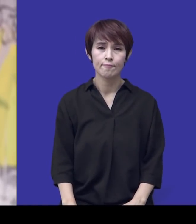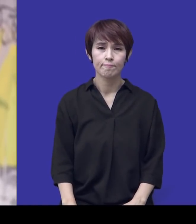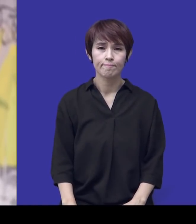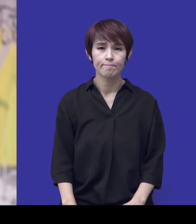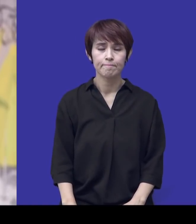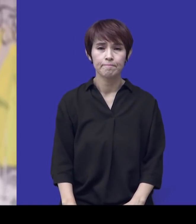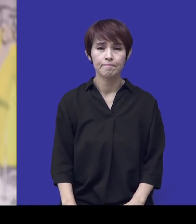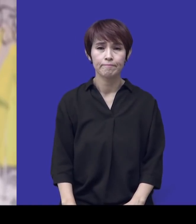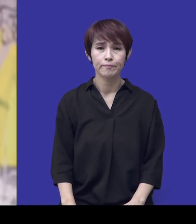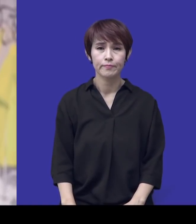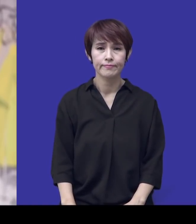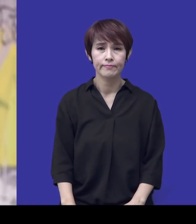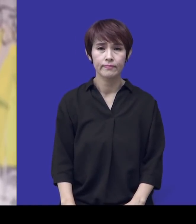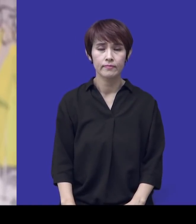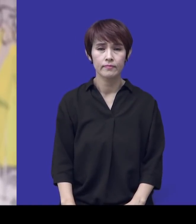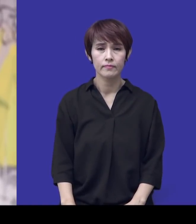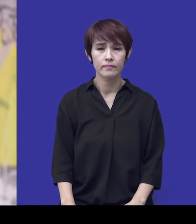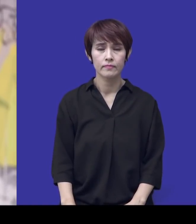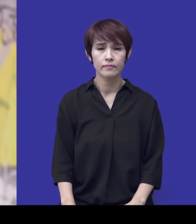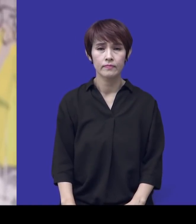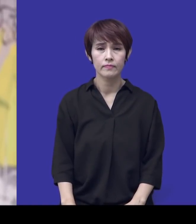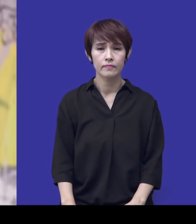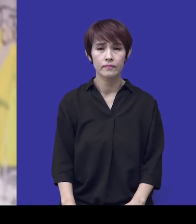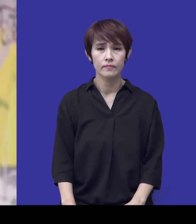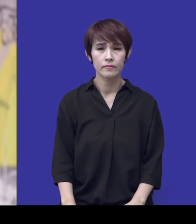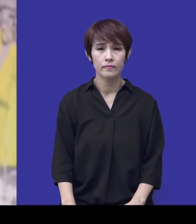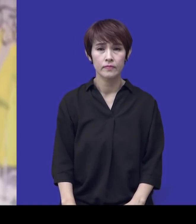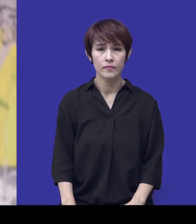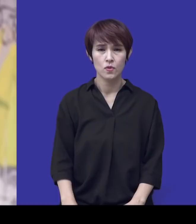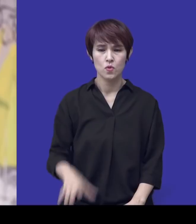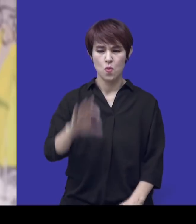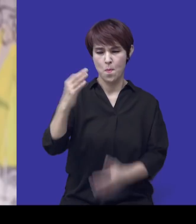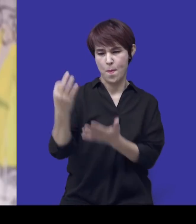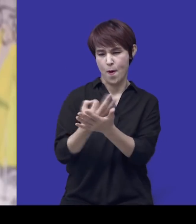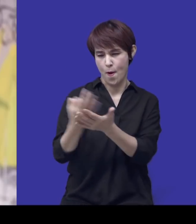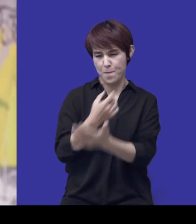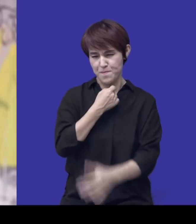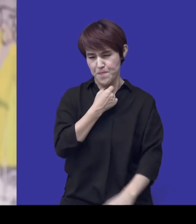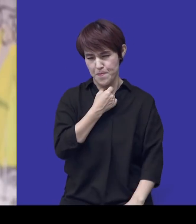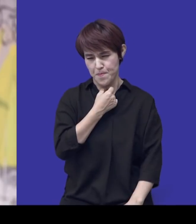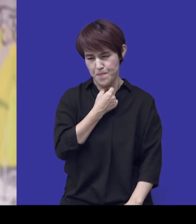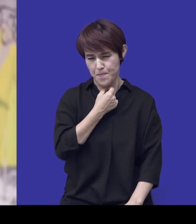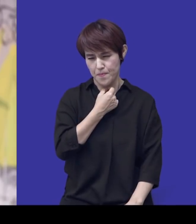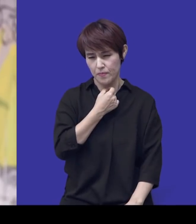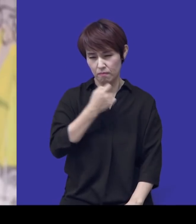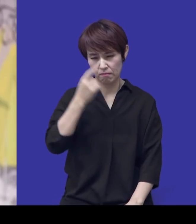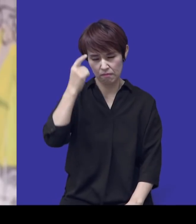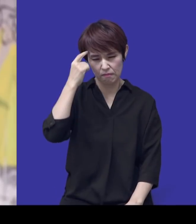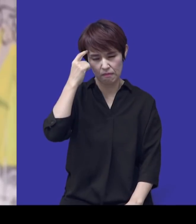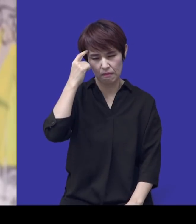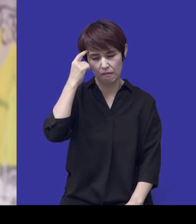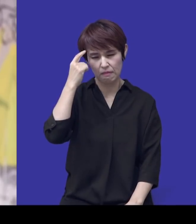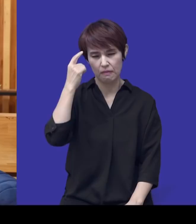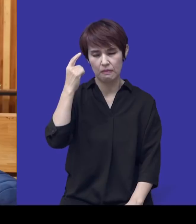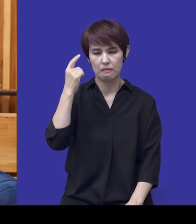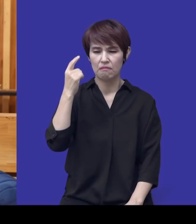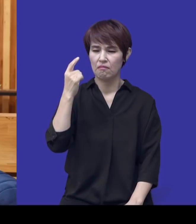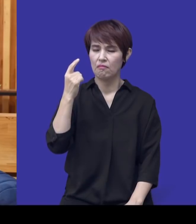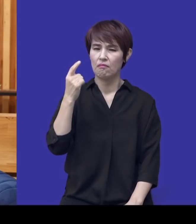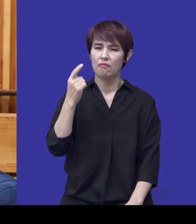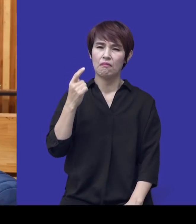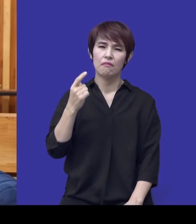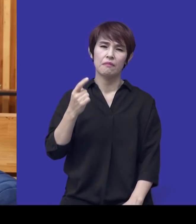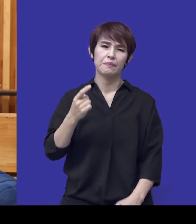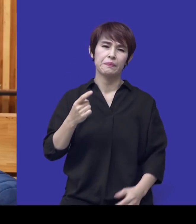돈을 많이 벌겠다. 그 꿈이 완전히 그냥 산산조각이 났었어요.